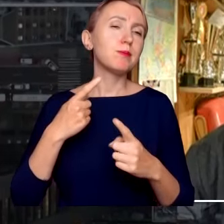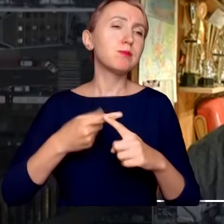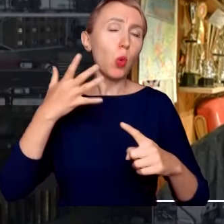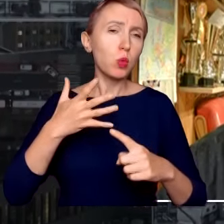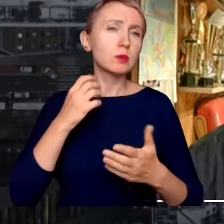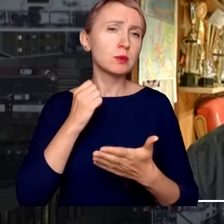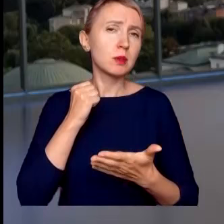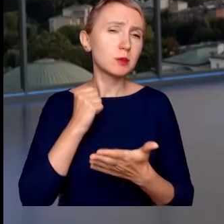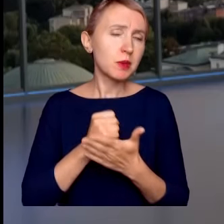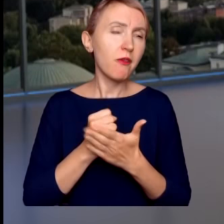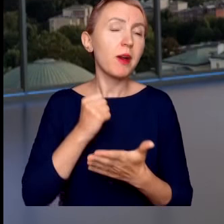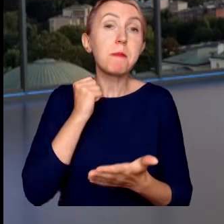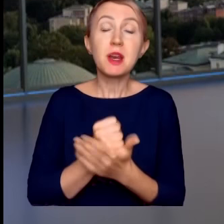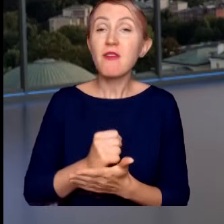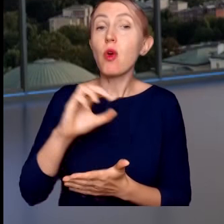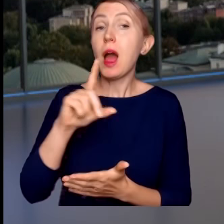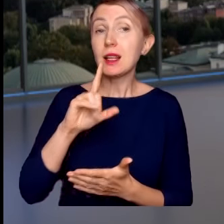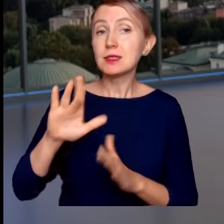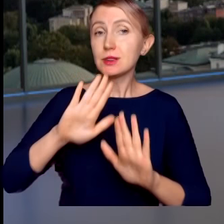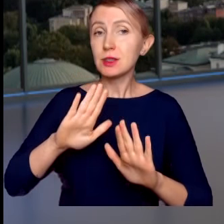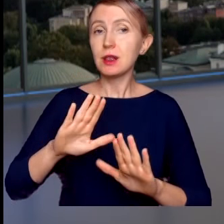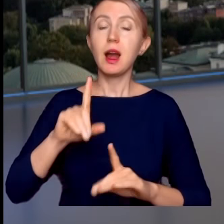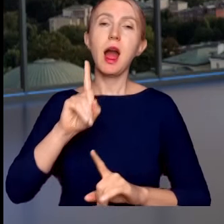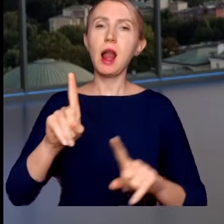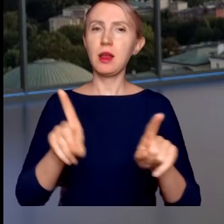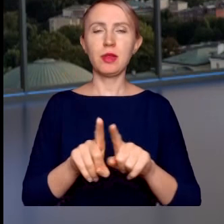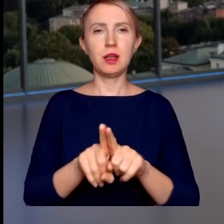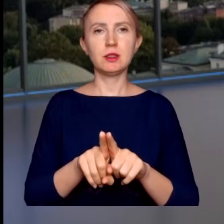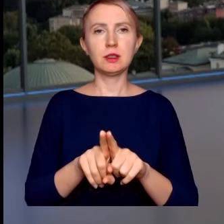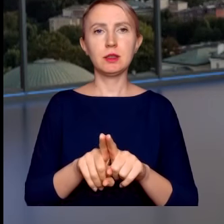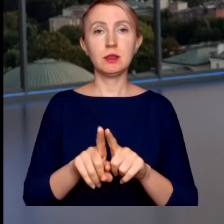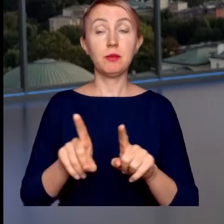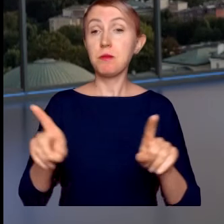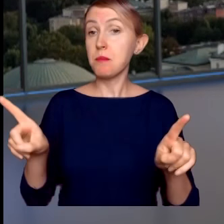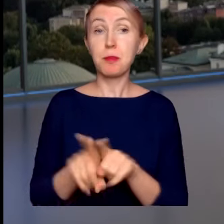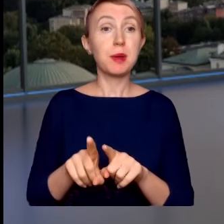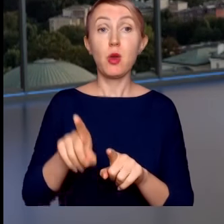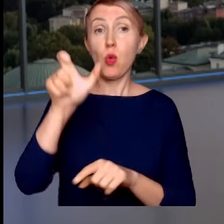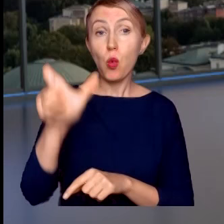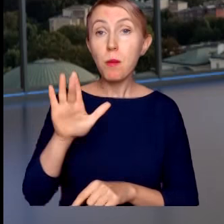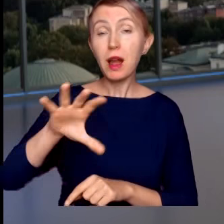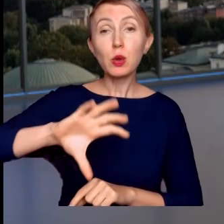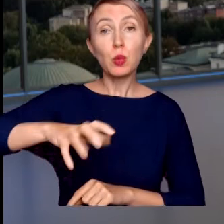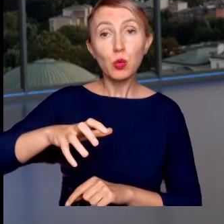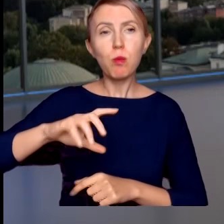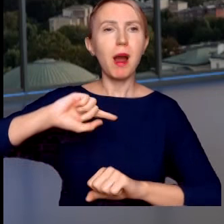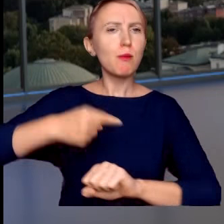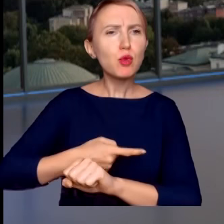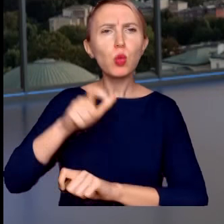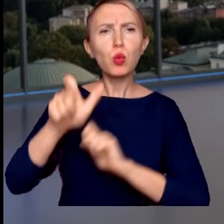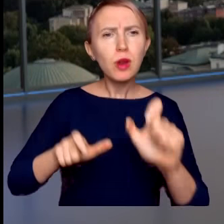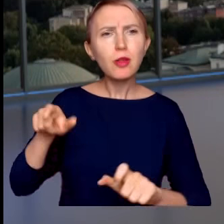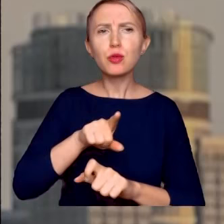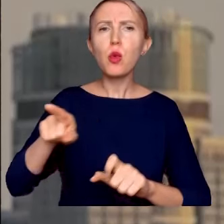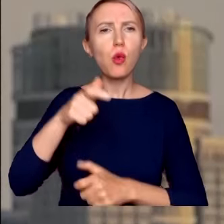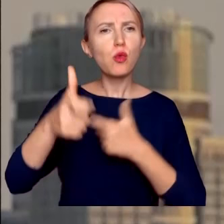azylowego. Natomiast jednocześnie ten sam człowiek ma grupę prokuratorów, którzy przecież zajmują